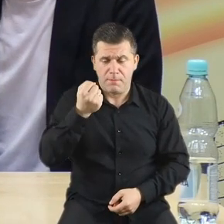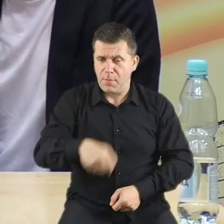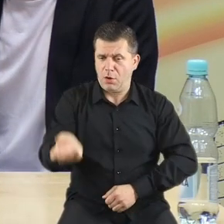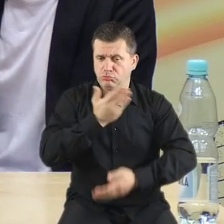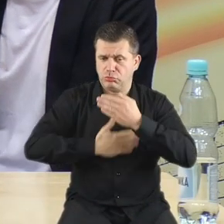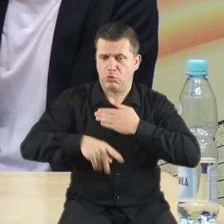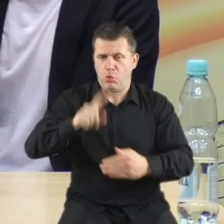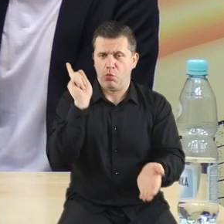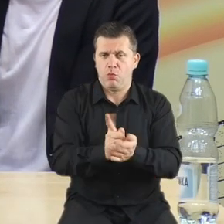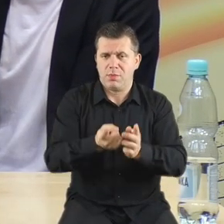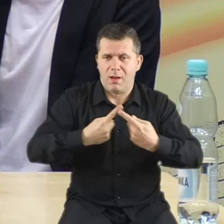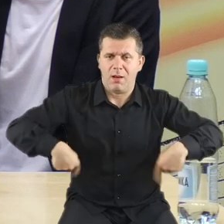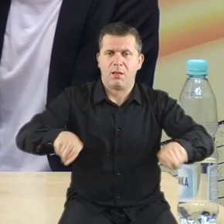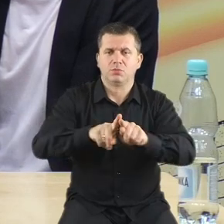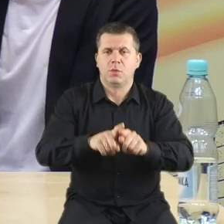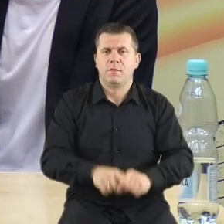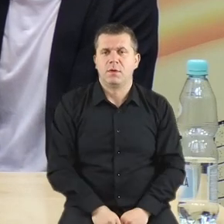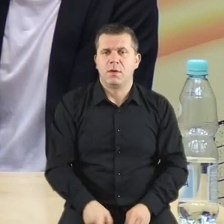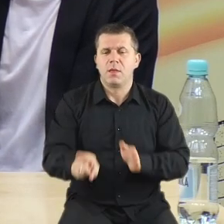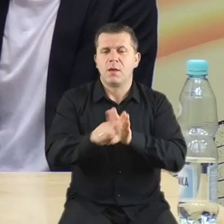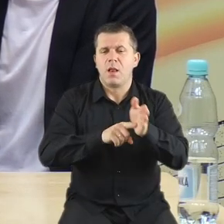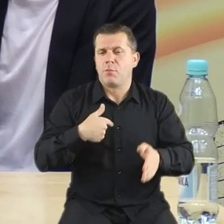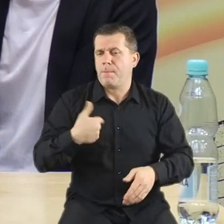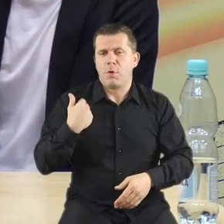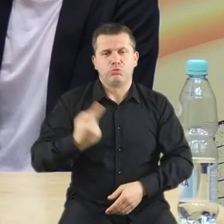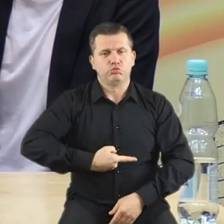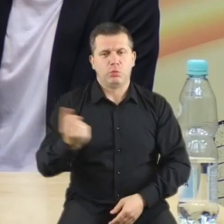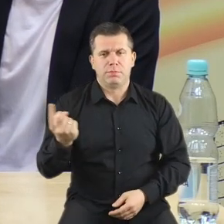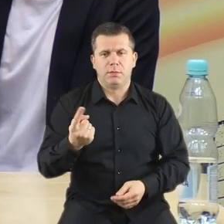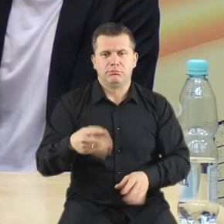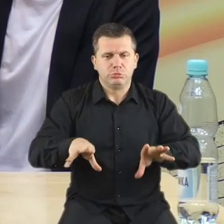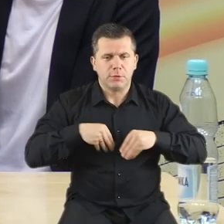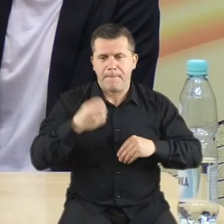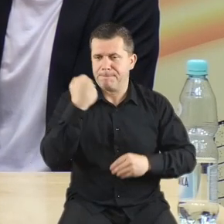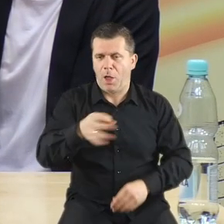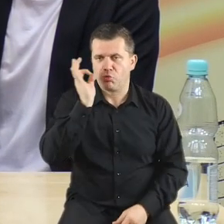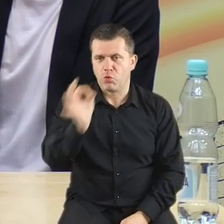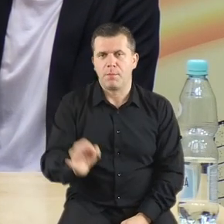udało. No i dla mnie to było super, bo przyjęcie było bardzo dobre i